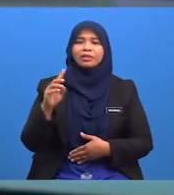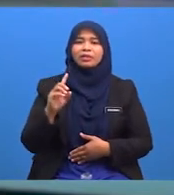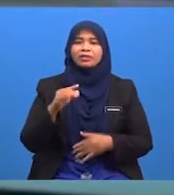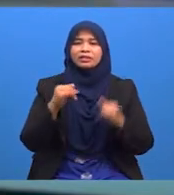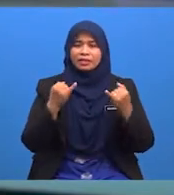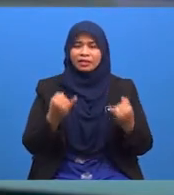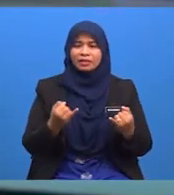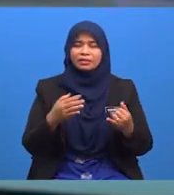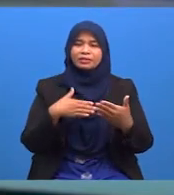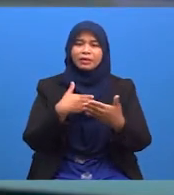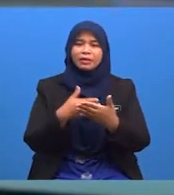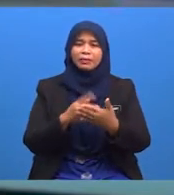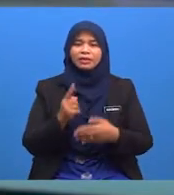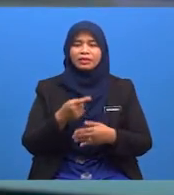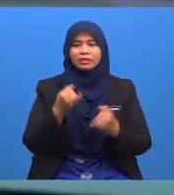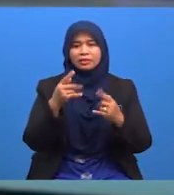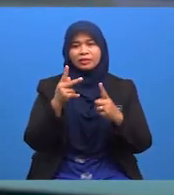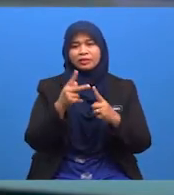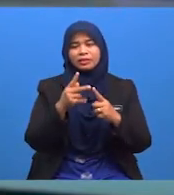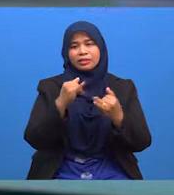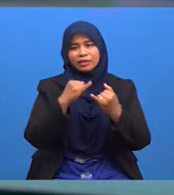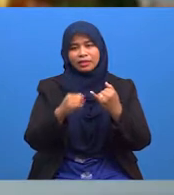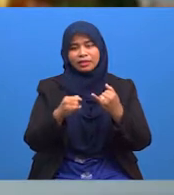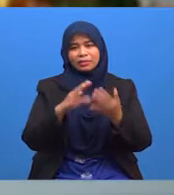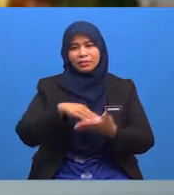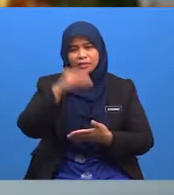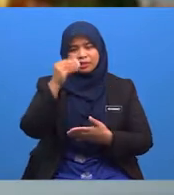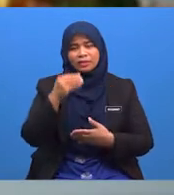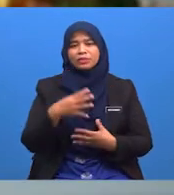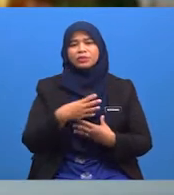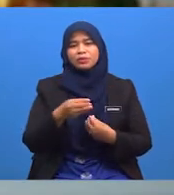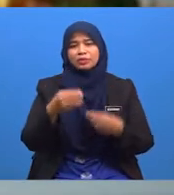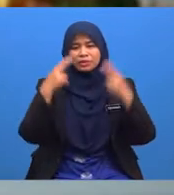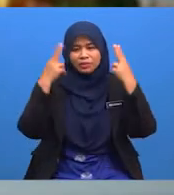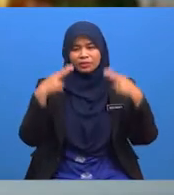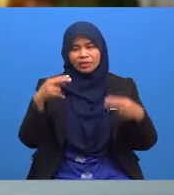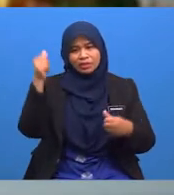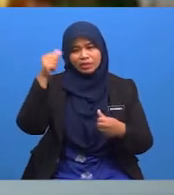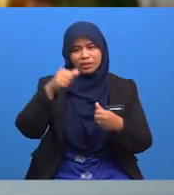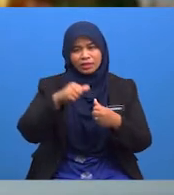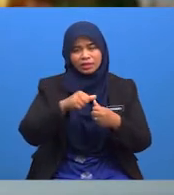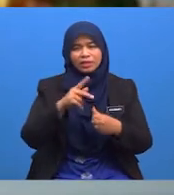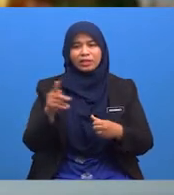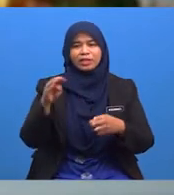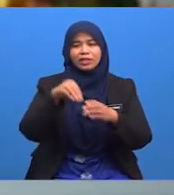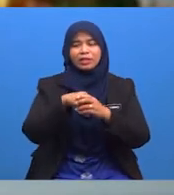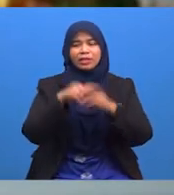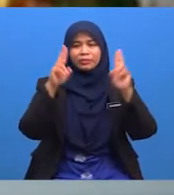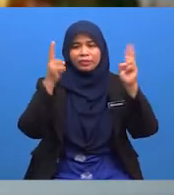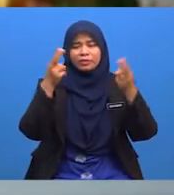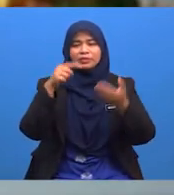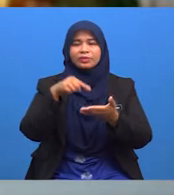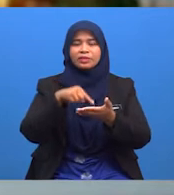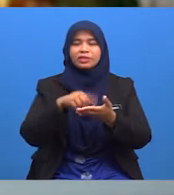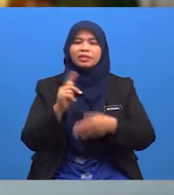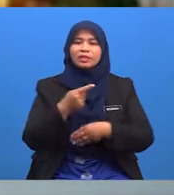kini sampailah kita di penghujung pembelajaran. Suka untuk Ustaz ingatkan, dalam tajuk ini